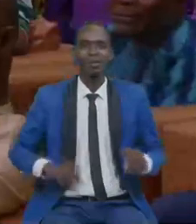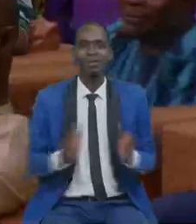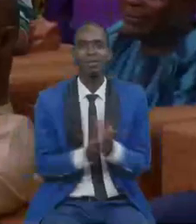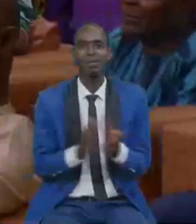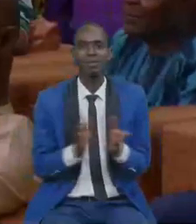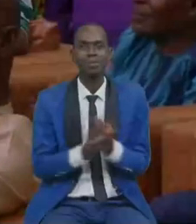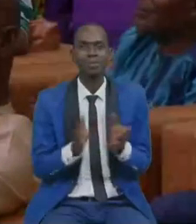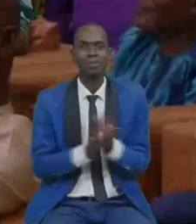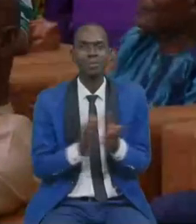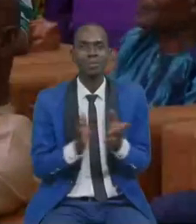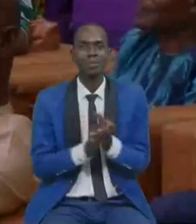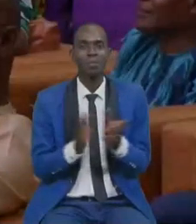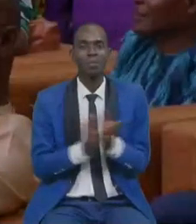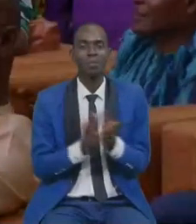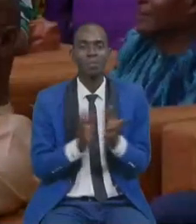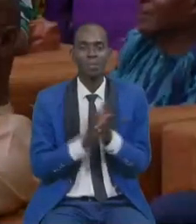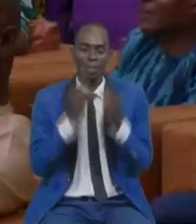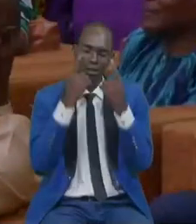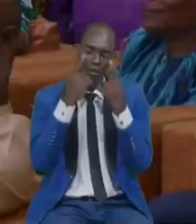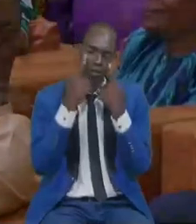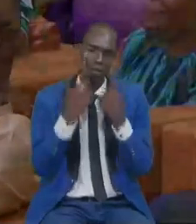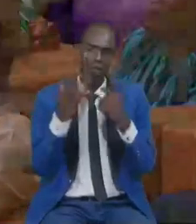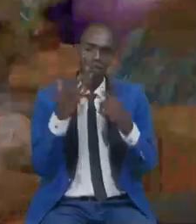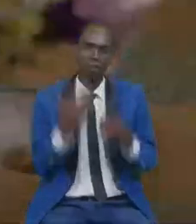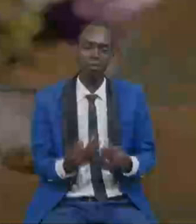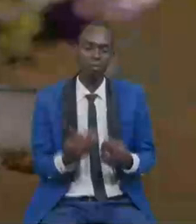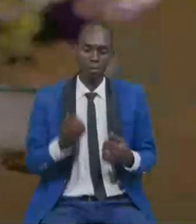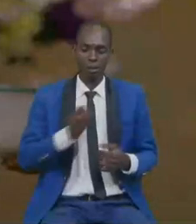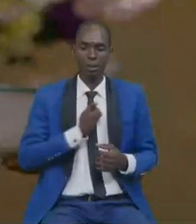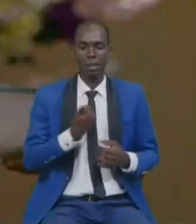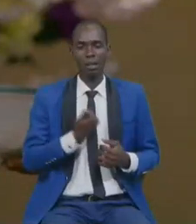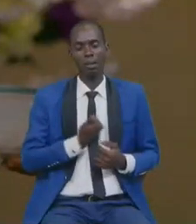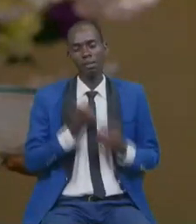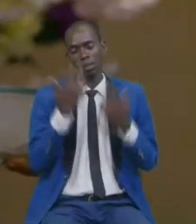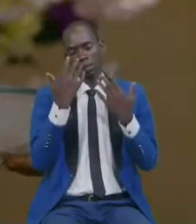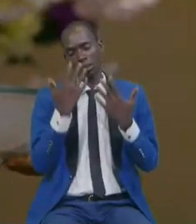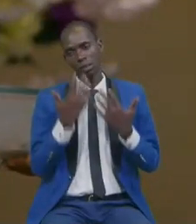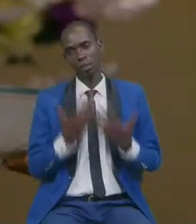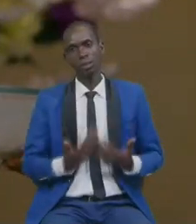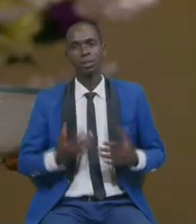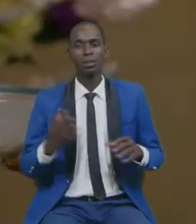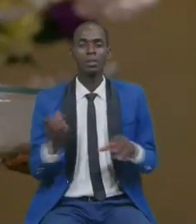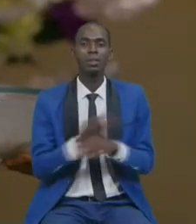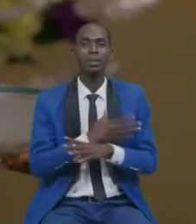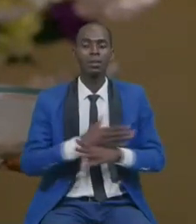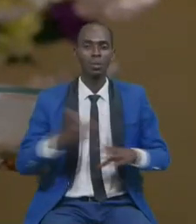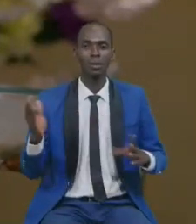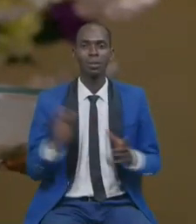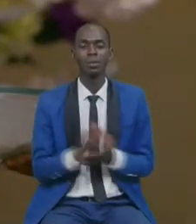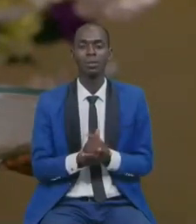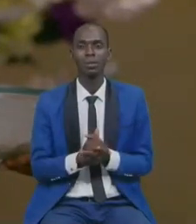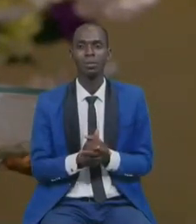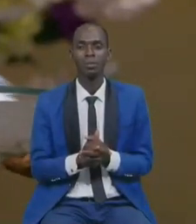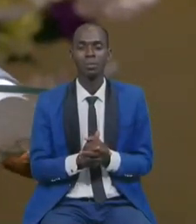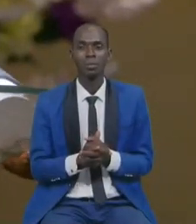les larmes d'apitoiement de soi ont balayé, si toi tu versais des larmes par rapport à ta